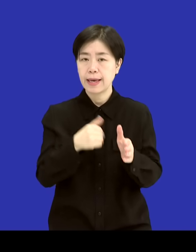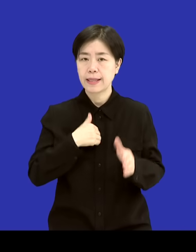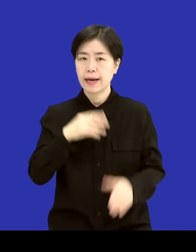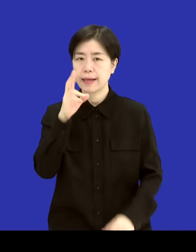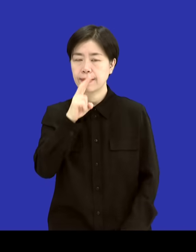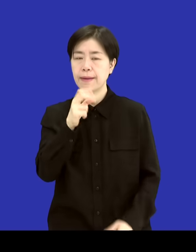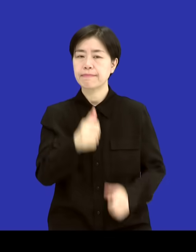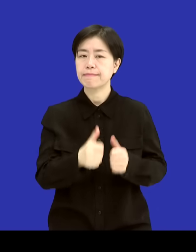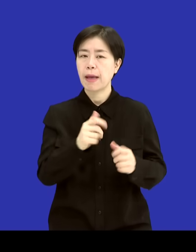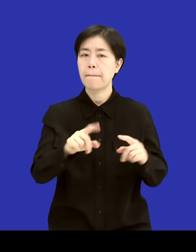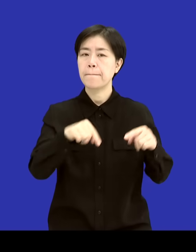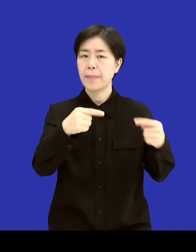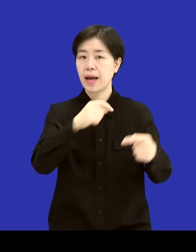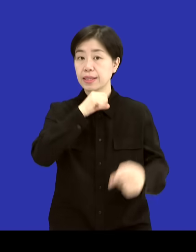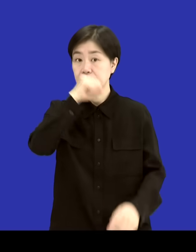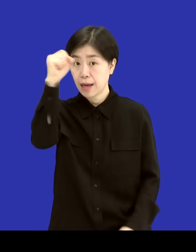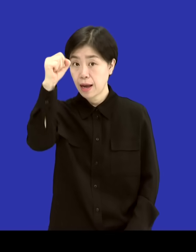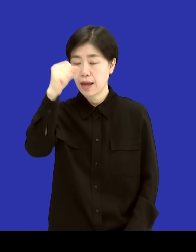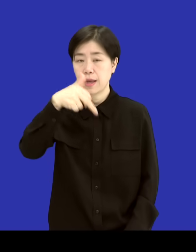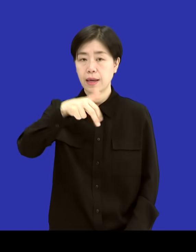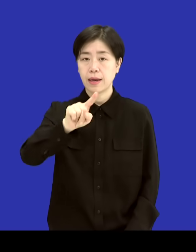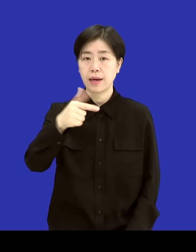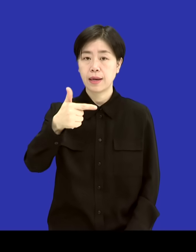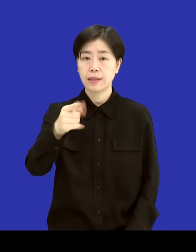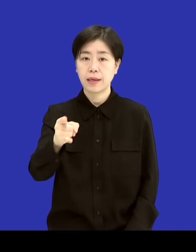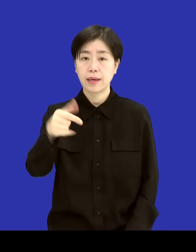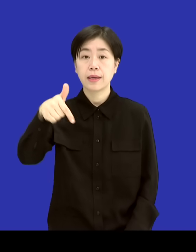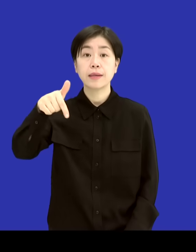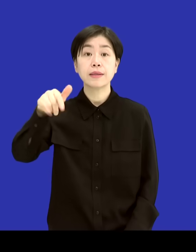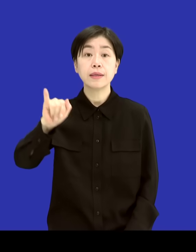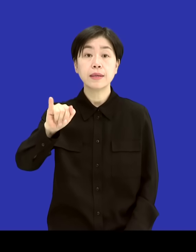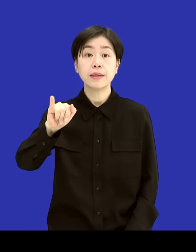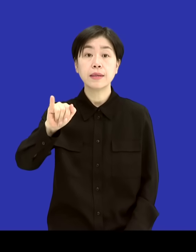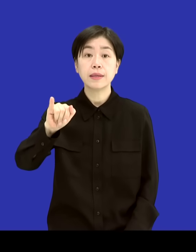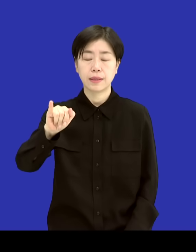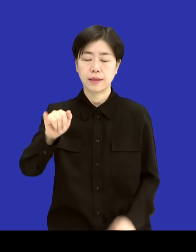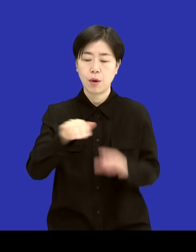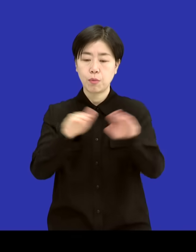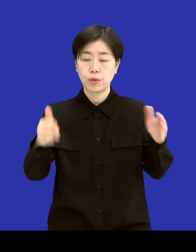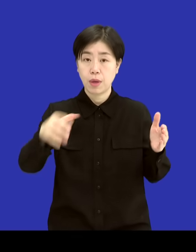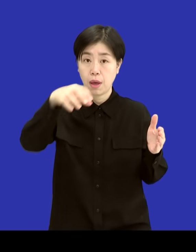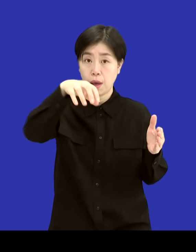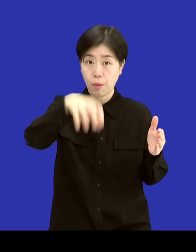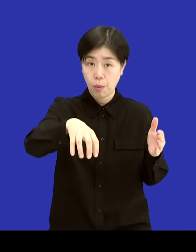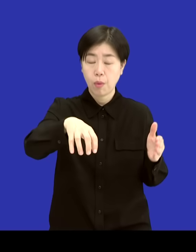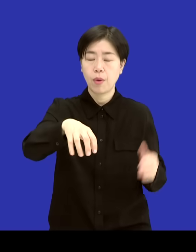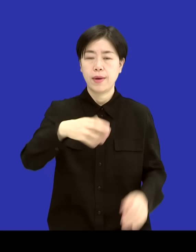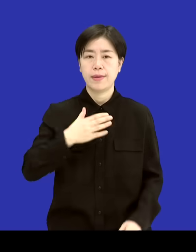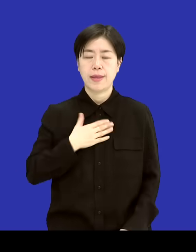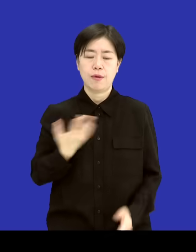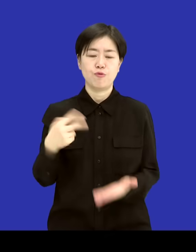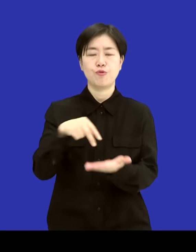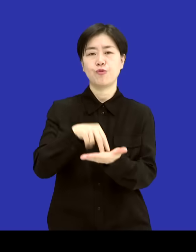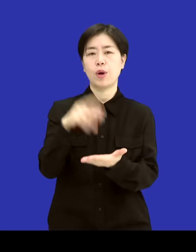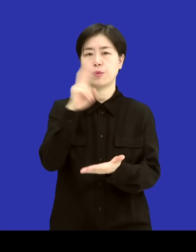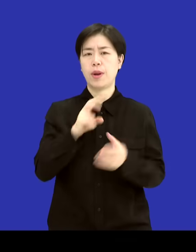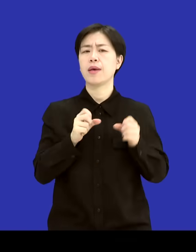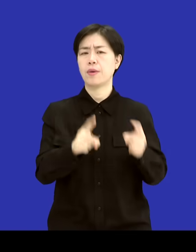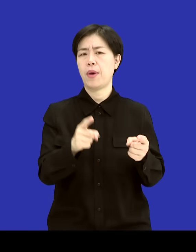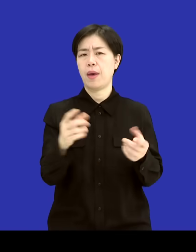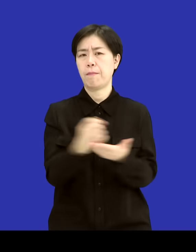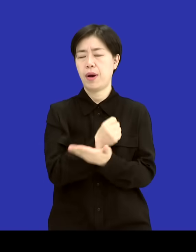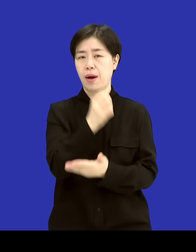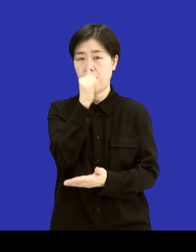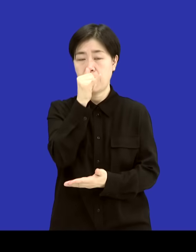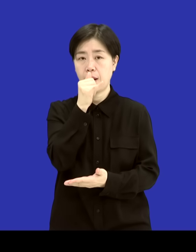봐서 카네기 홀에 이제 솔리스트로 데뷔를 하게 됐었거든요. 그래서 그때 정말 몇천